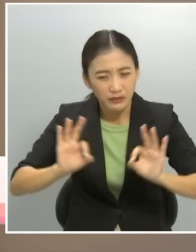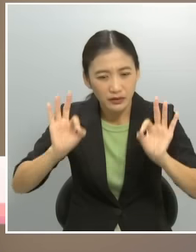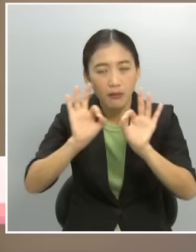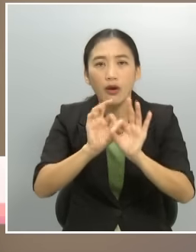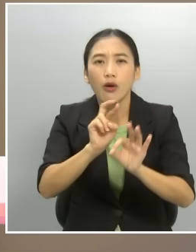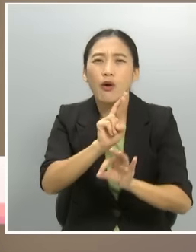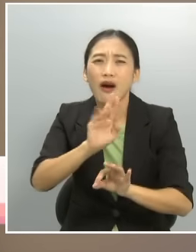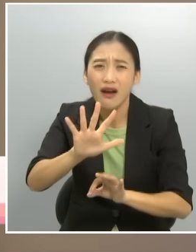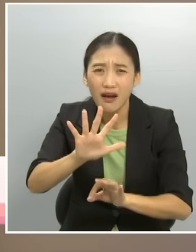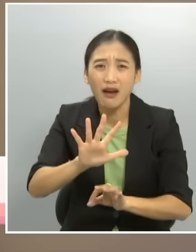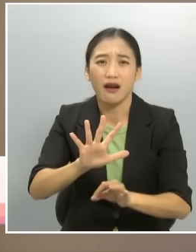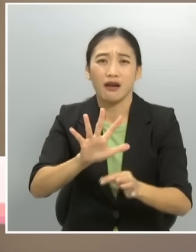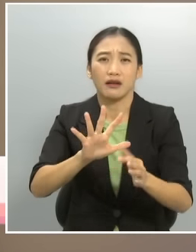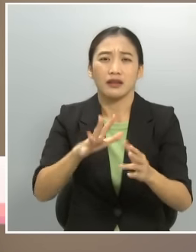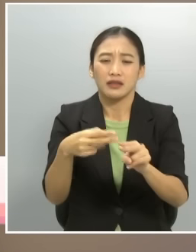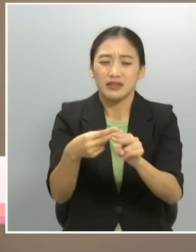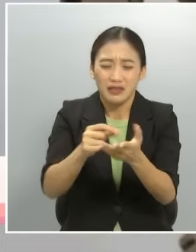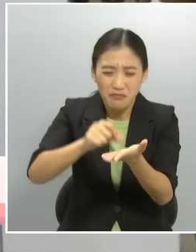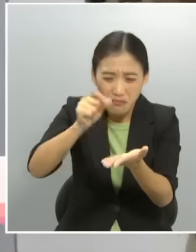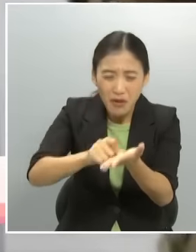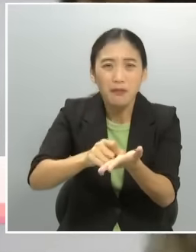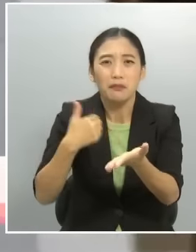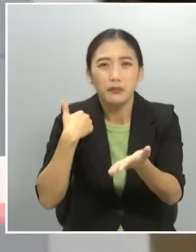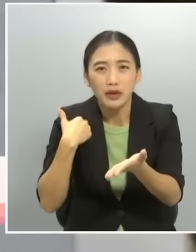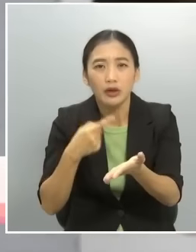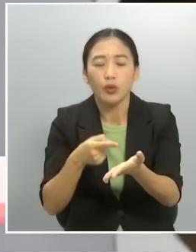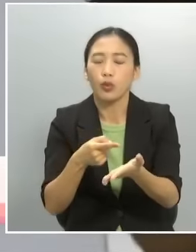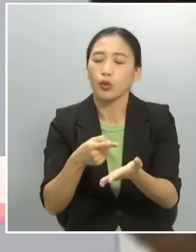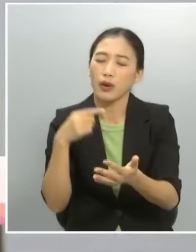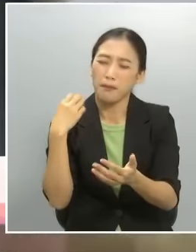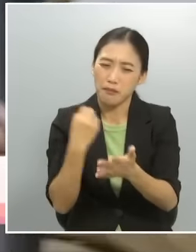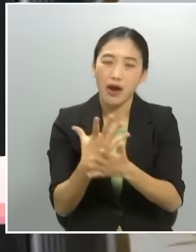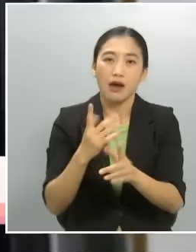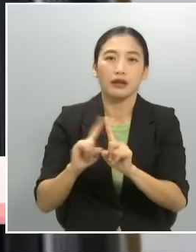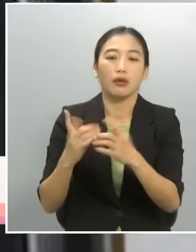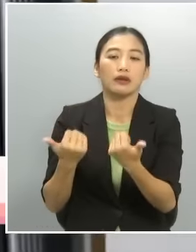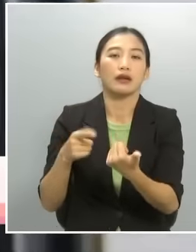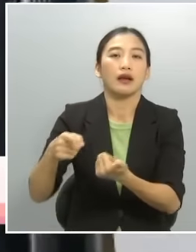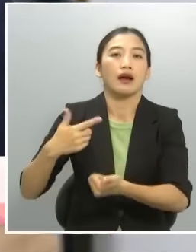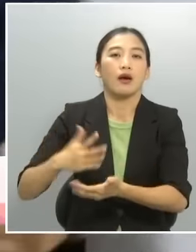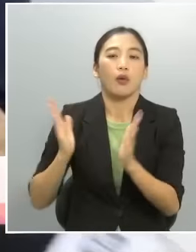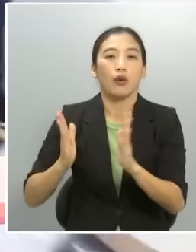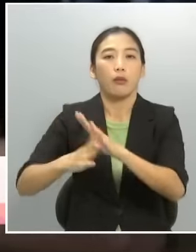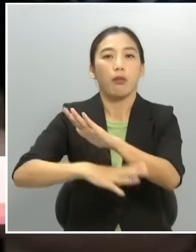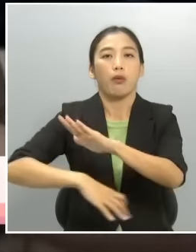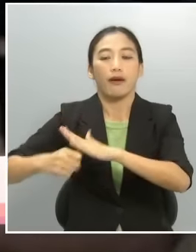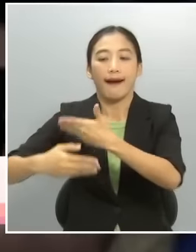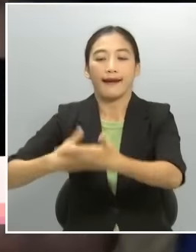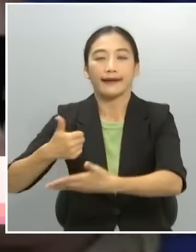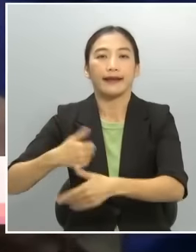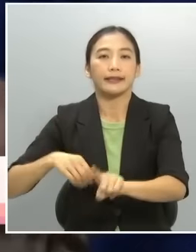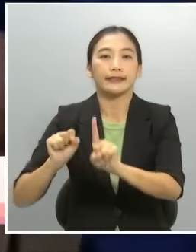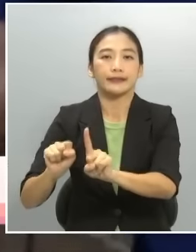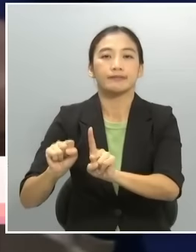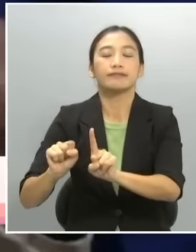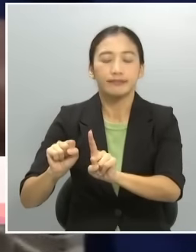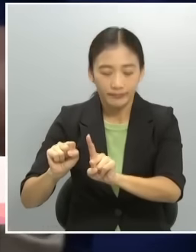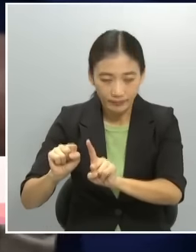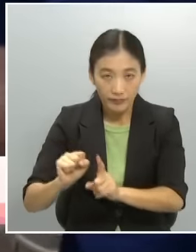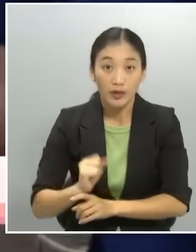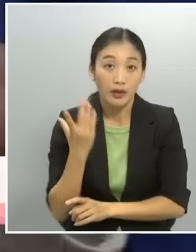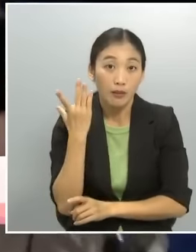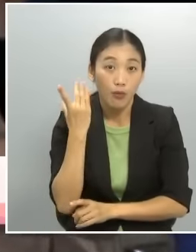ครับคือเมื่อวานนี้ครับคุณผู้ชมครับทางตำรวจเองเนี่ยก็คุมตัวติ๊กนาวานะครับไปที่กองบังคับการสืบสวนนักข่าวพยายามส